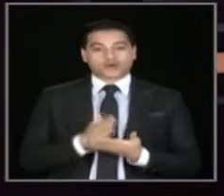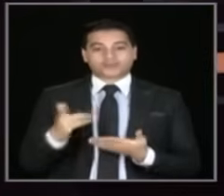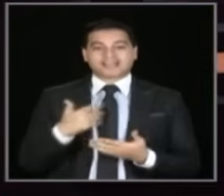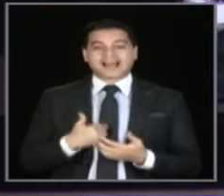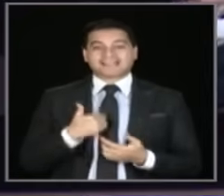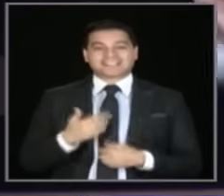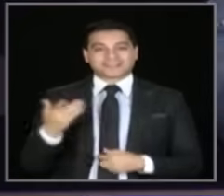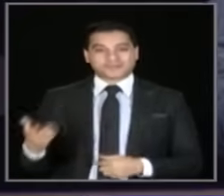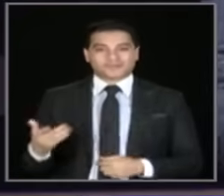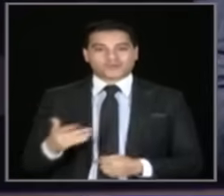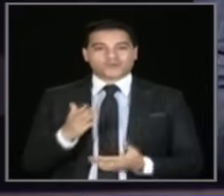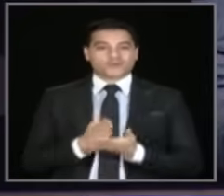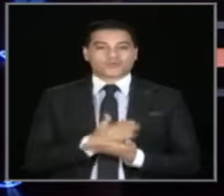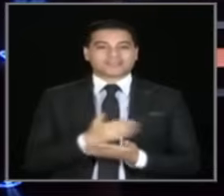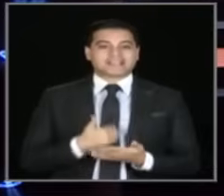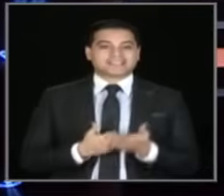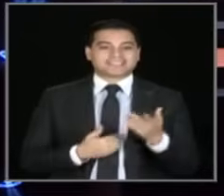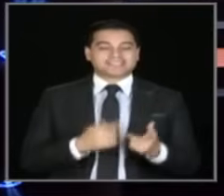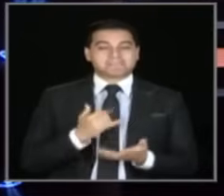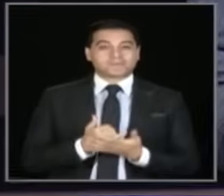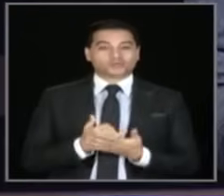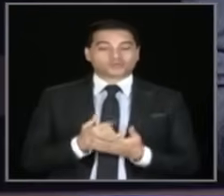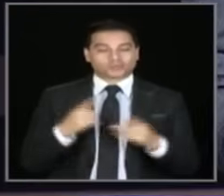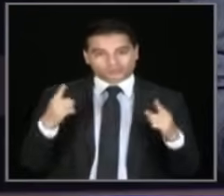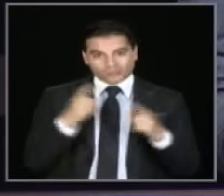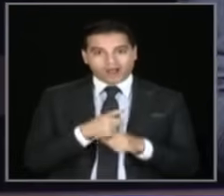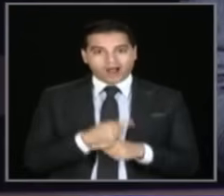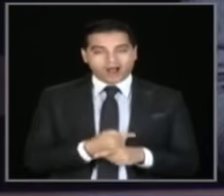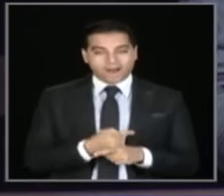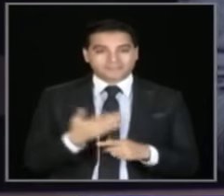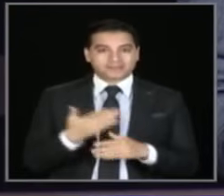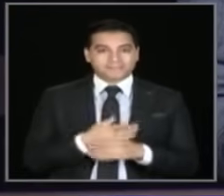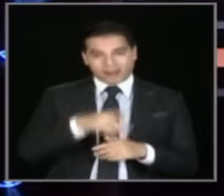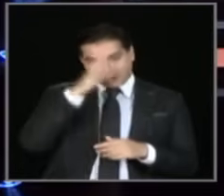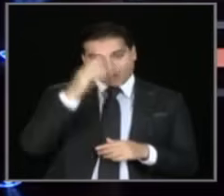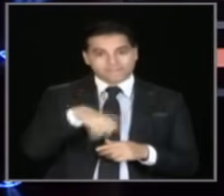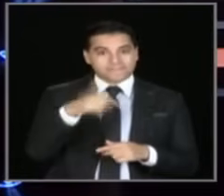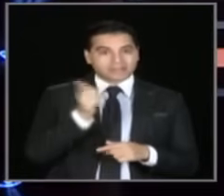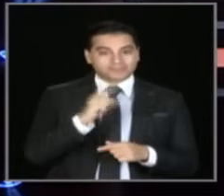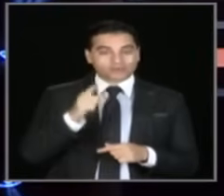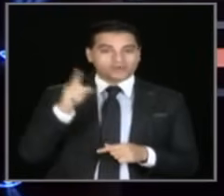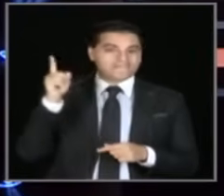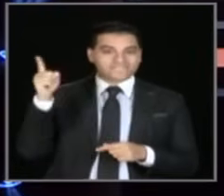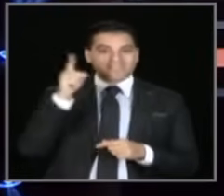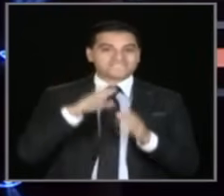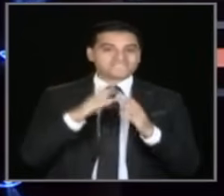إحساسهم وإحساسكم. أنتوا تحت ضغط غير عادي، 170